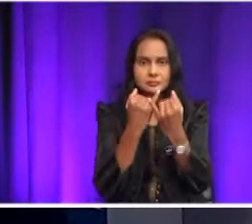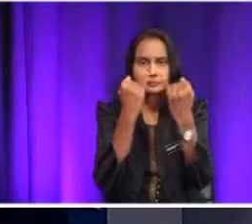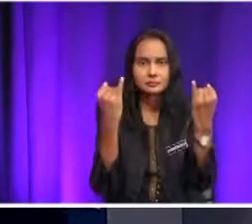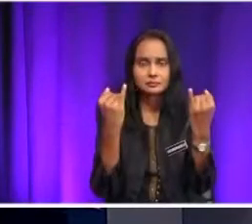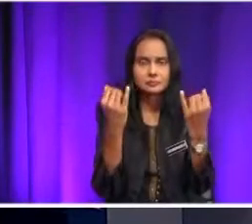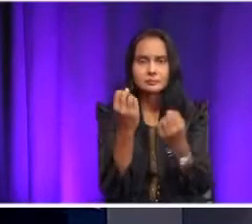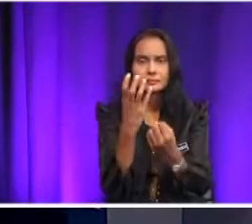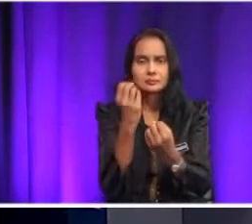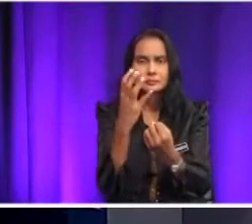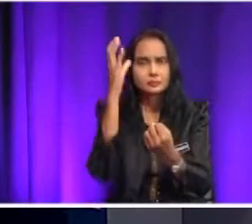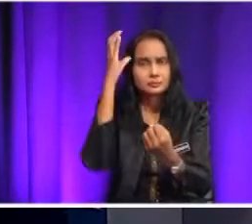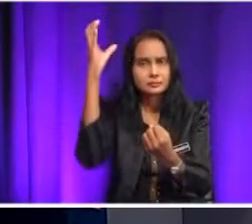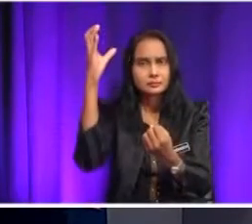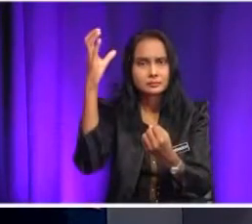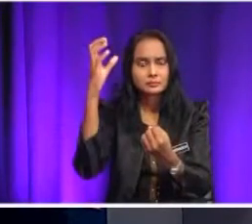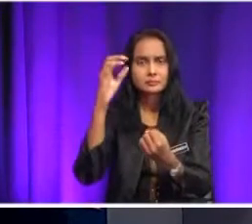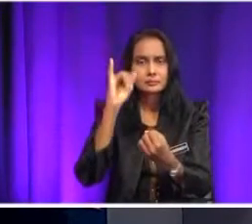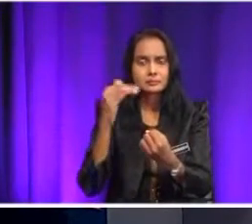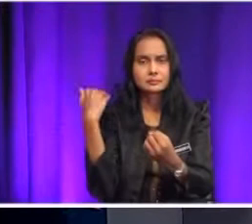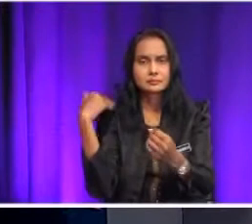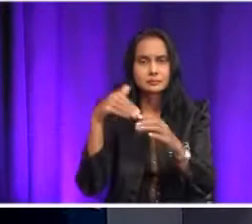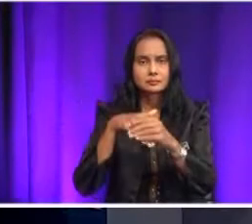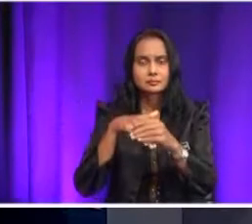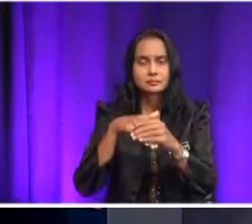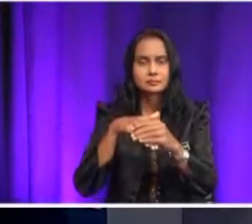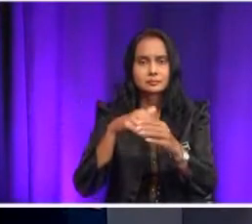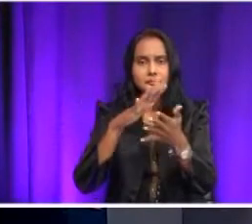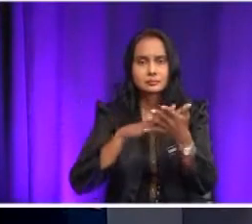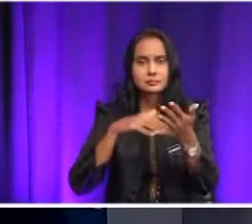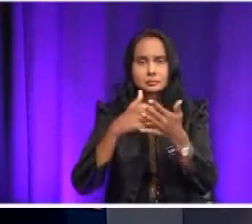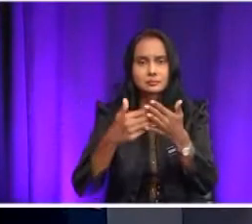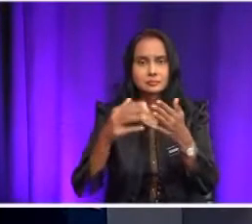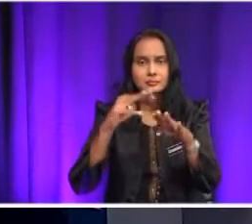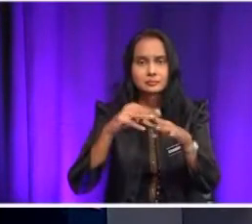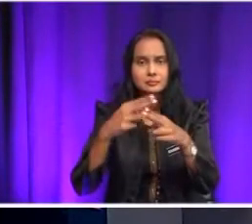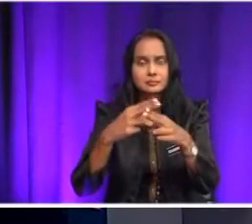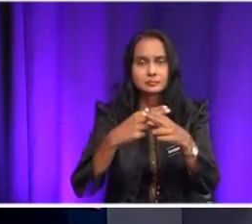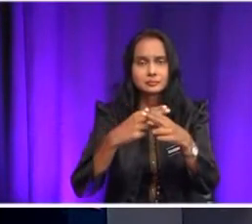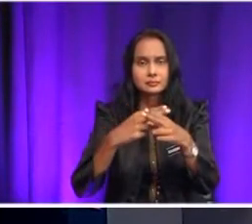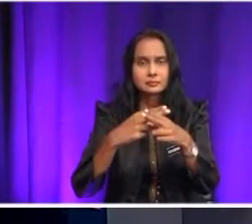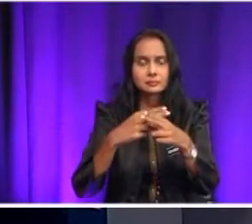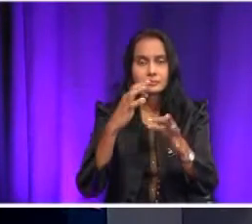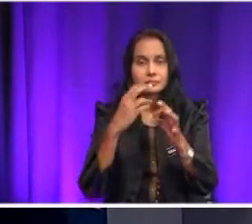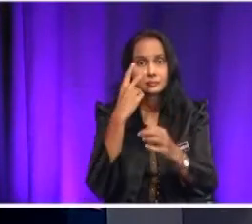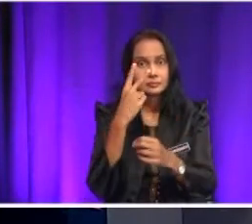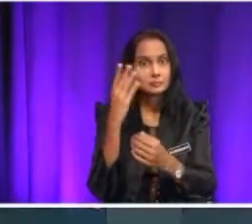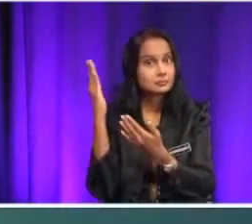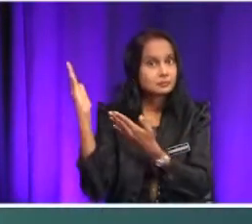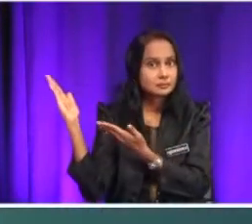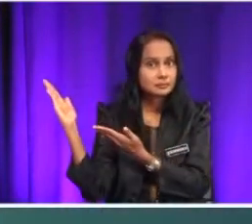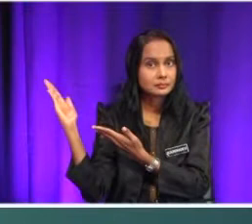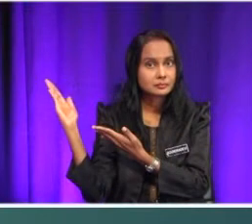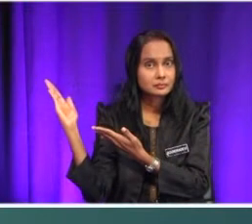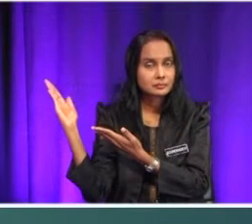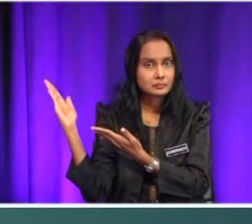konsep yang ada dalam jadwal fungsi pengeluaran jangka pendek Oke kita